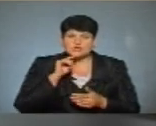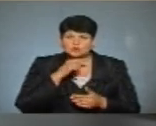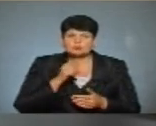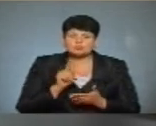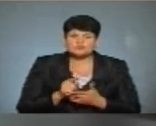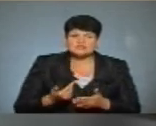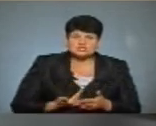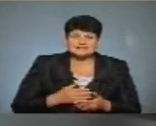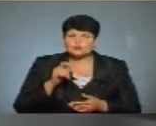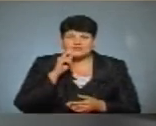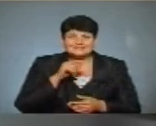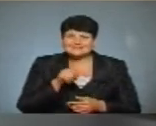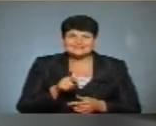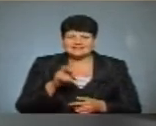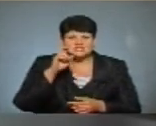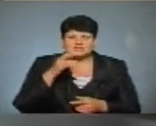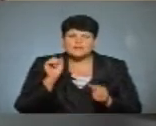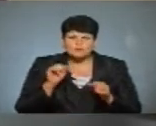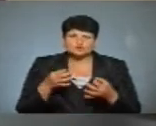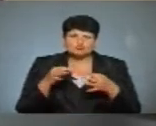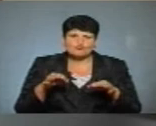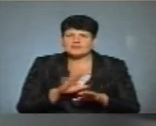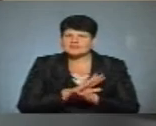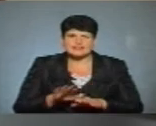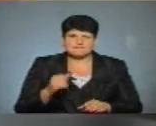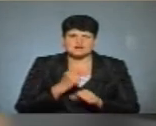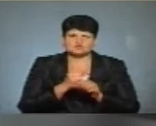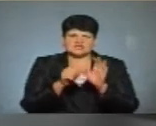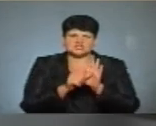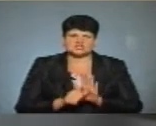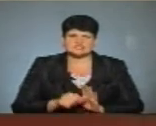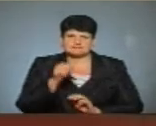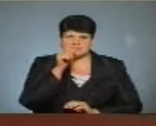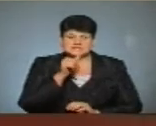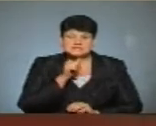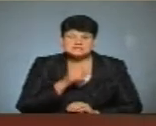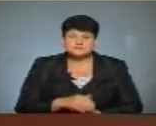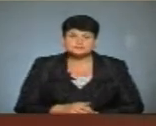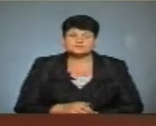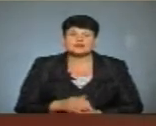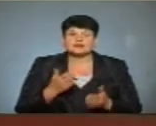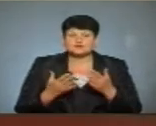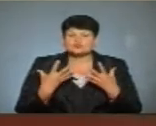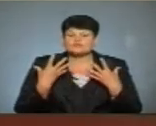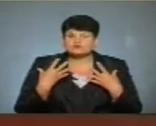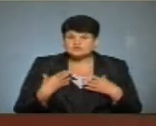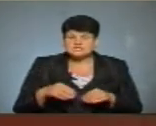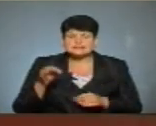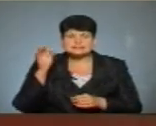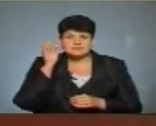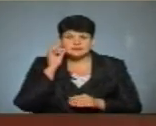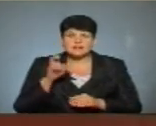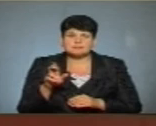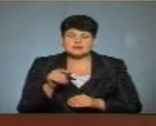жити. Україна не та держава, яка може собі дозволити не працювати 6 місяців. Але все ж таки, якщо ви вже згадали березень цього